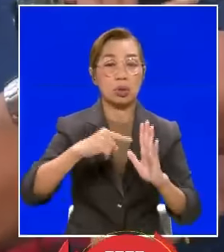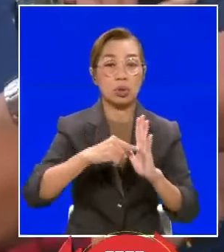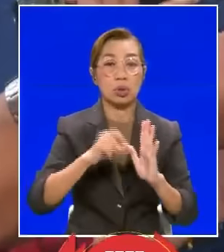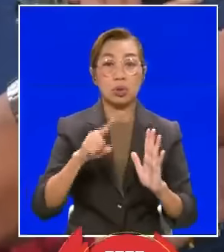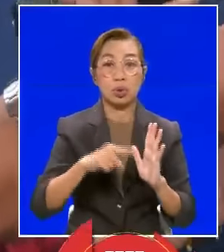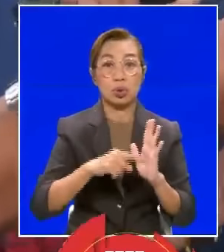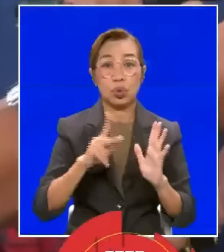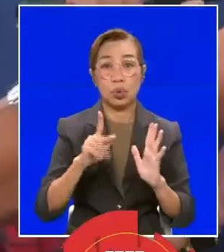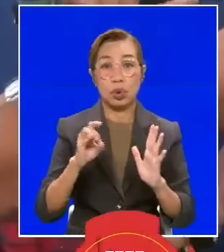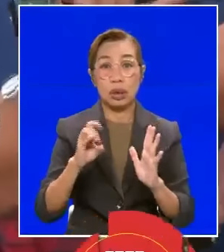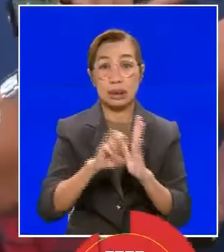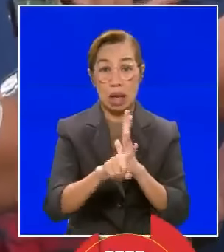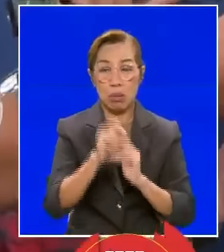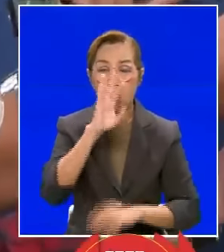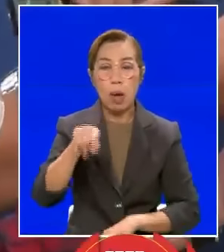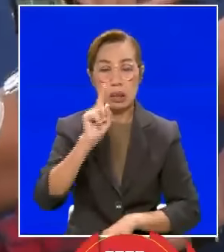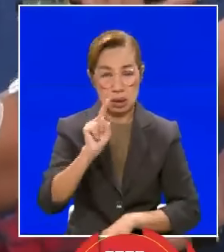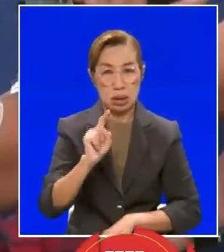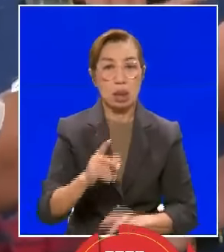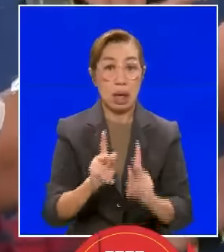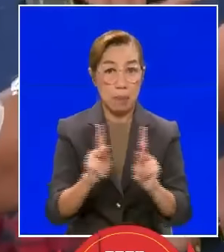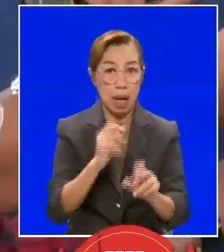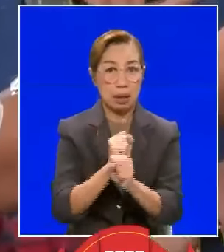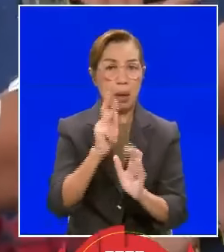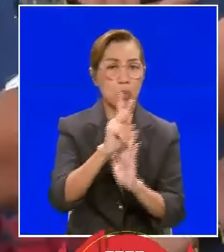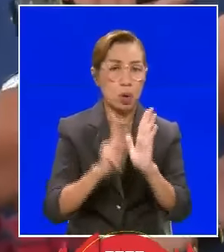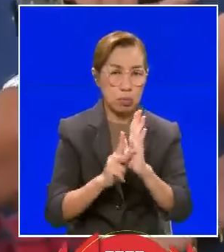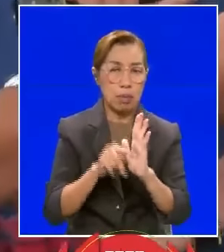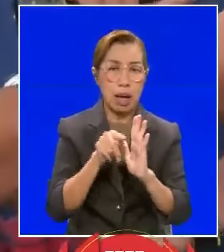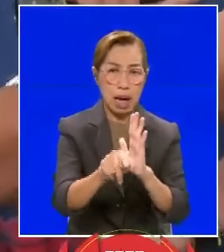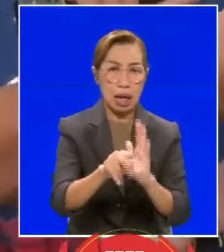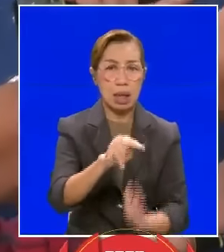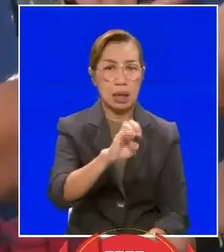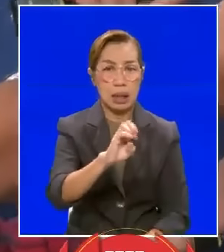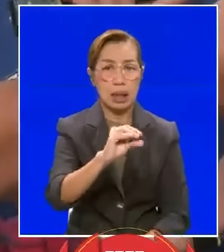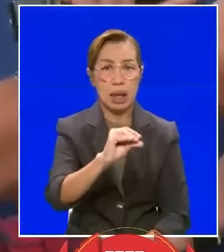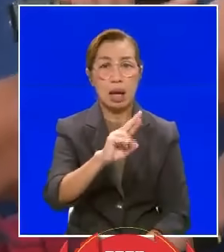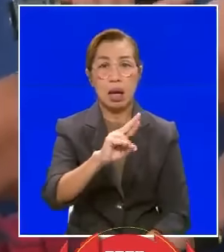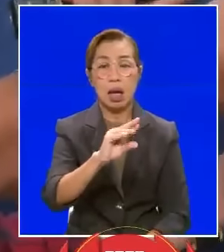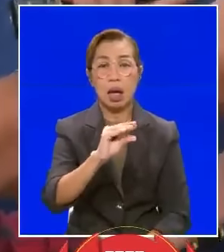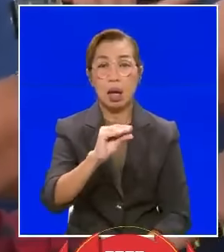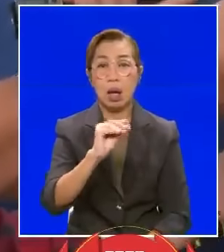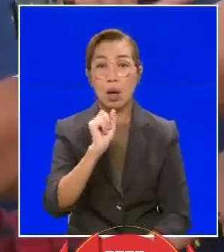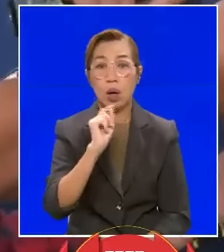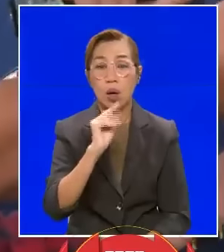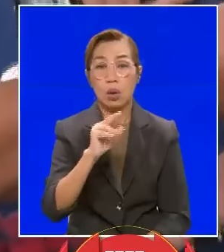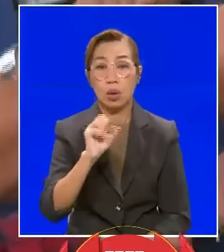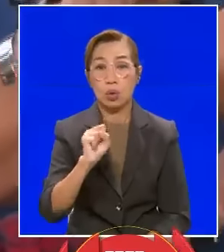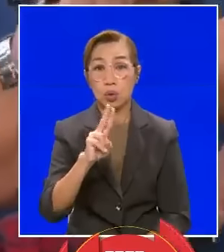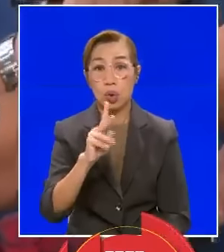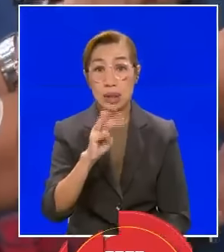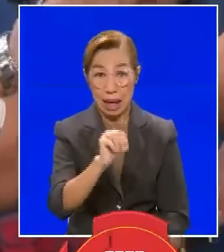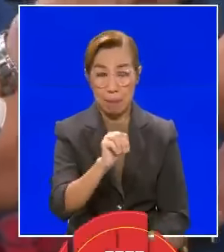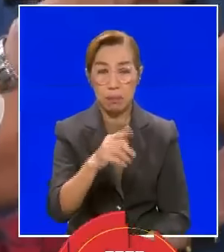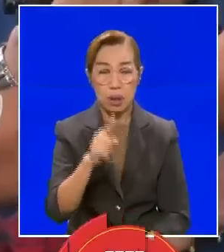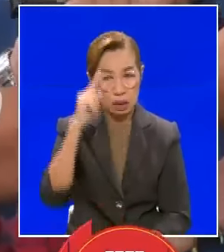รรมธิการนิรโทษกรรมยังคงมีความเห็นต่างนะในปมนิรโทษกรรมม.112เพราะว่าก็มีหลายฝ่ายอ่ะคือมันไม่ได้เป็นไปในทิ